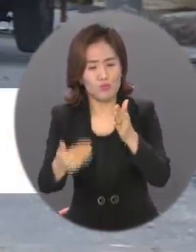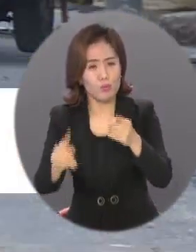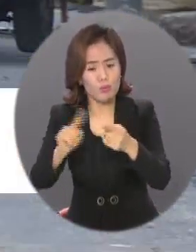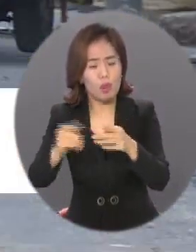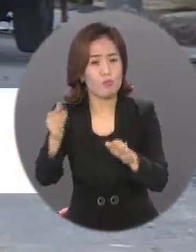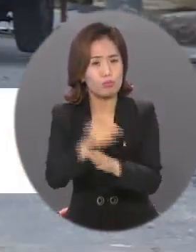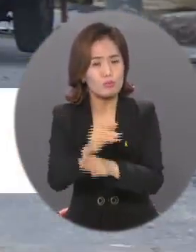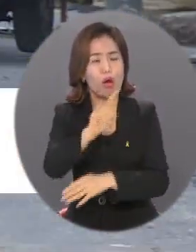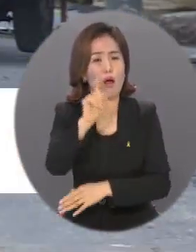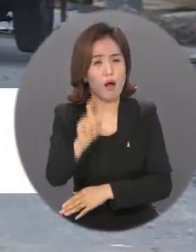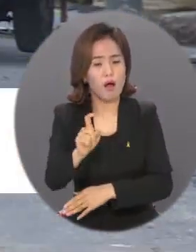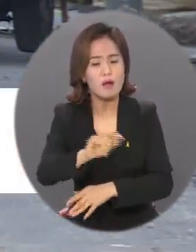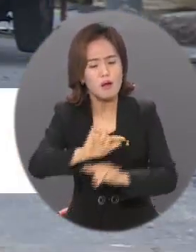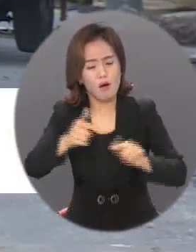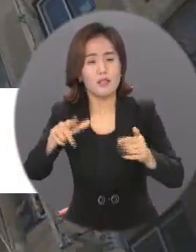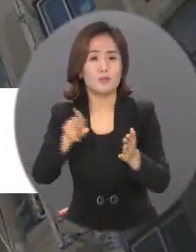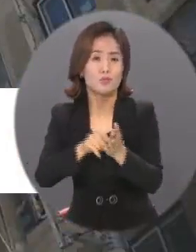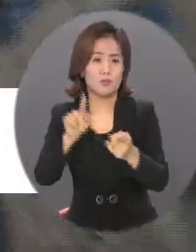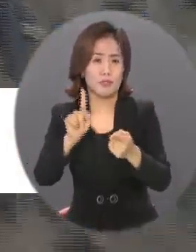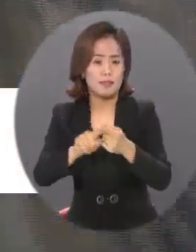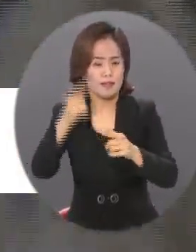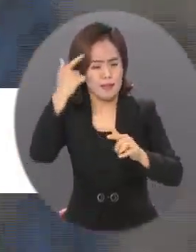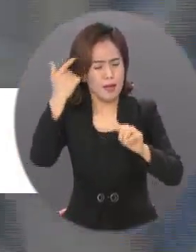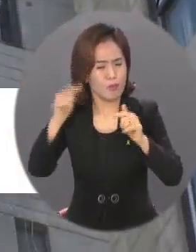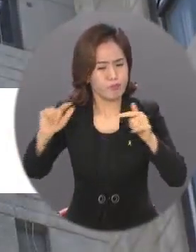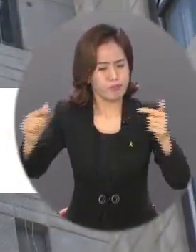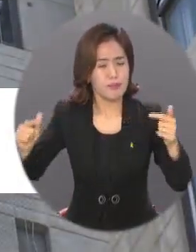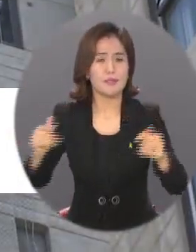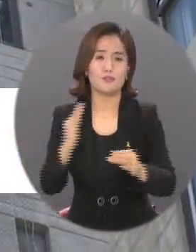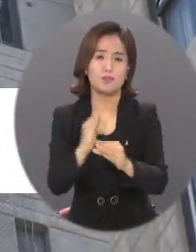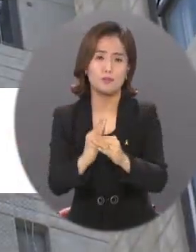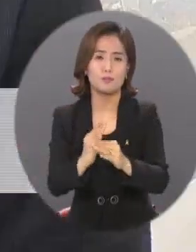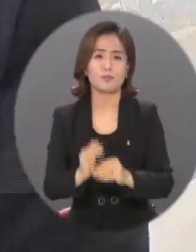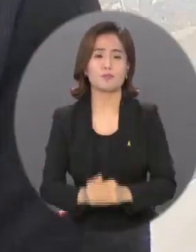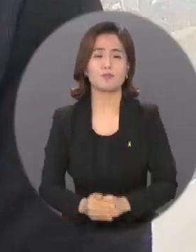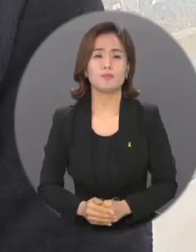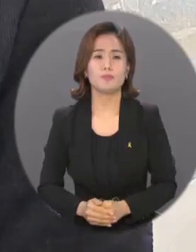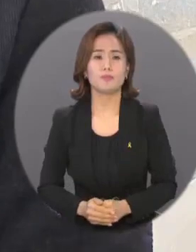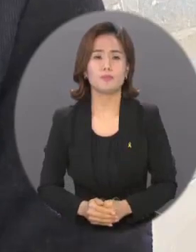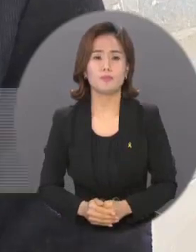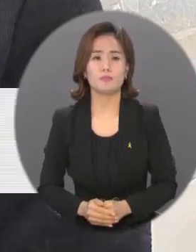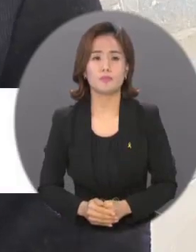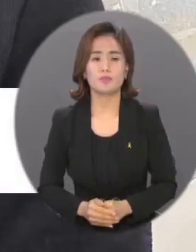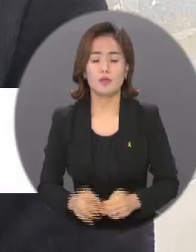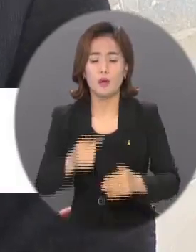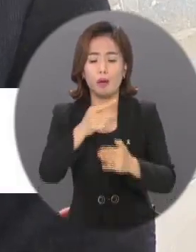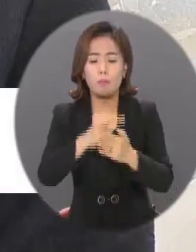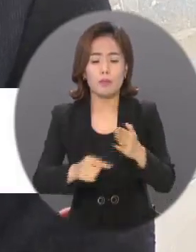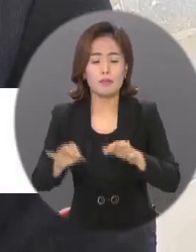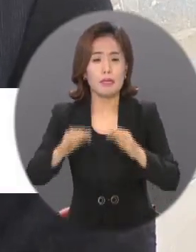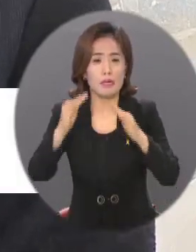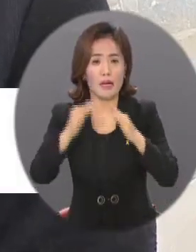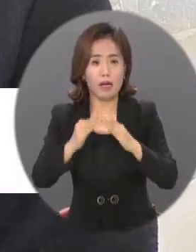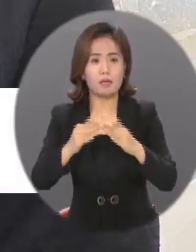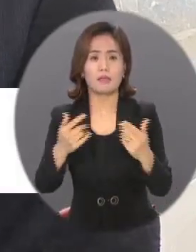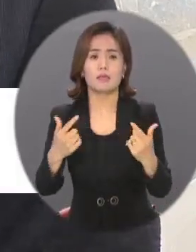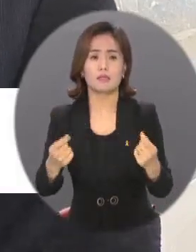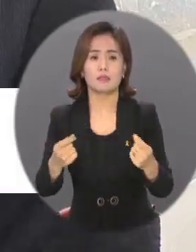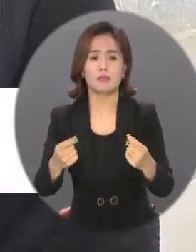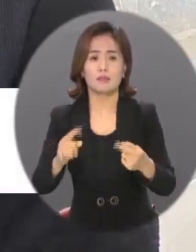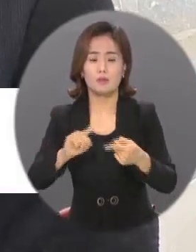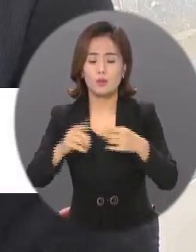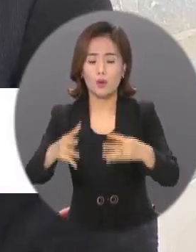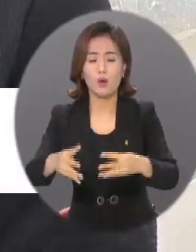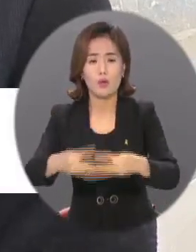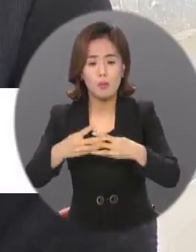추락했던 때부터로 할지 등 여러 문제에 대해 이견을 좁히지 못하고 있습니다. 우리 피해 상가하고 현산 측하고 이렇게